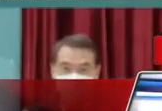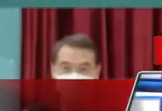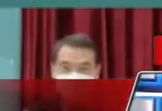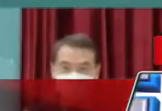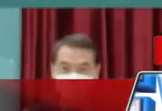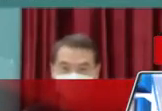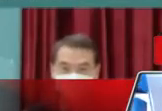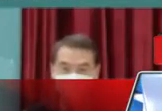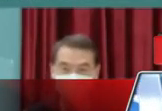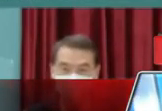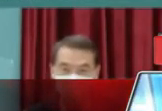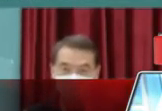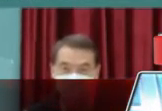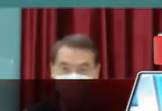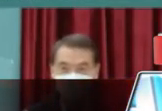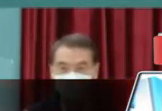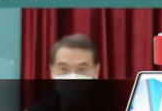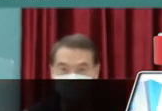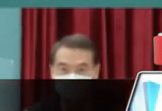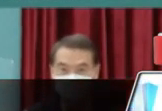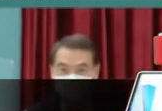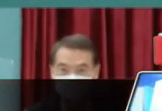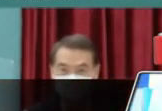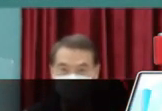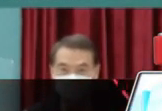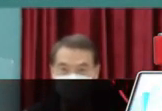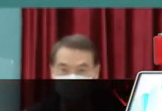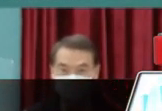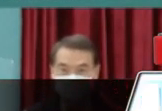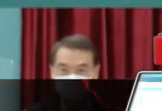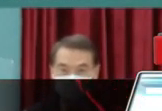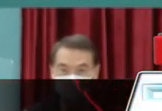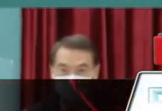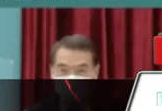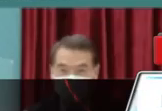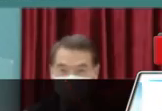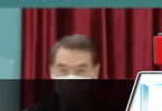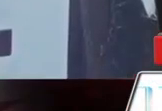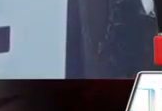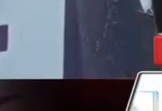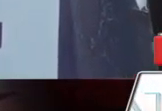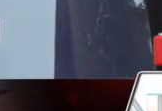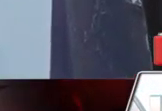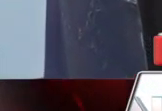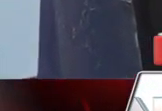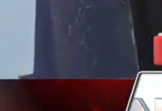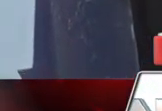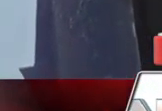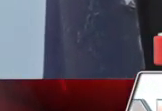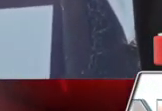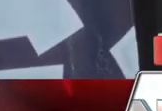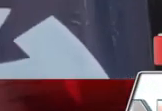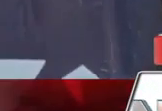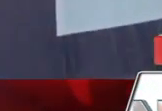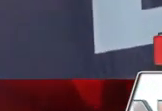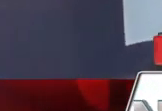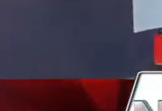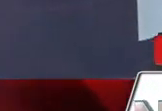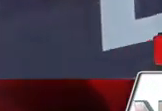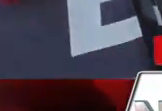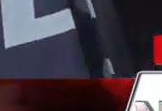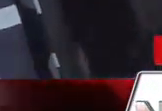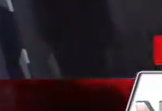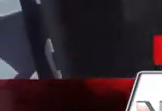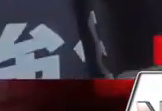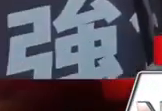近日新冠肺炎快筛阳性数有下降，疫情热区慢慢缩为热点。为了维持精准筛检，揪出确诊